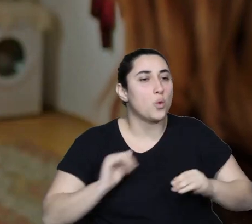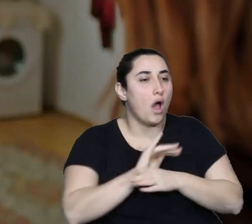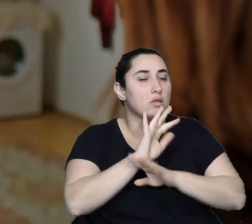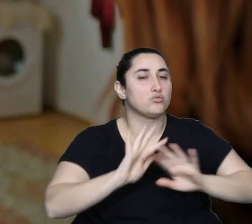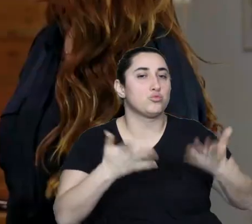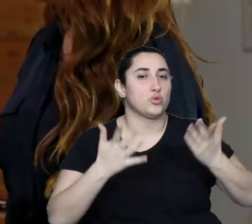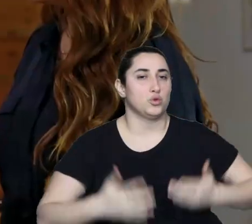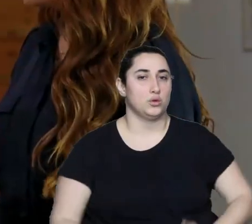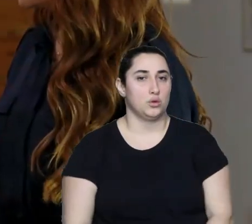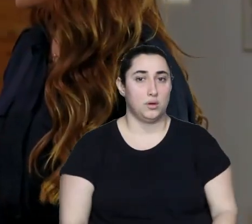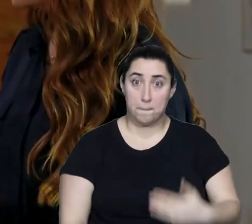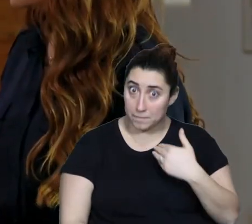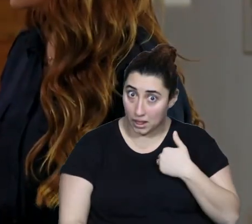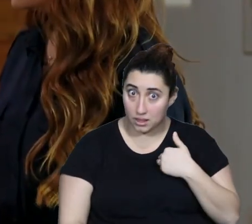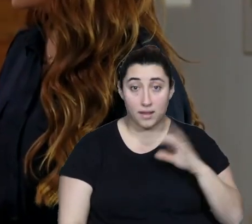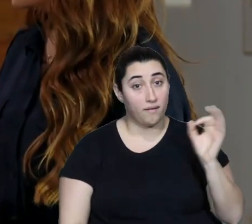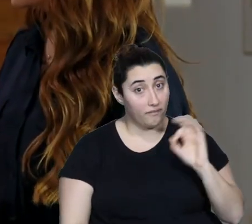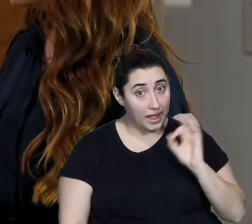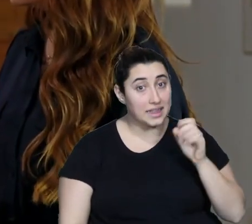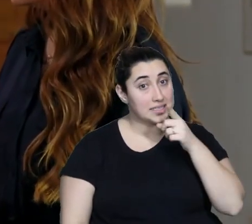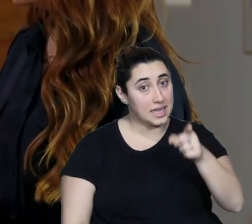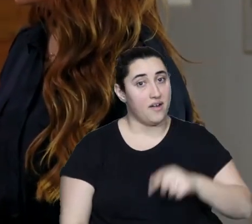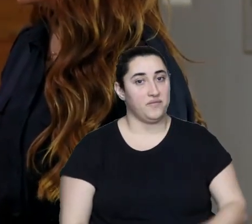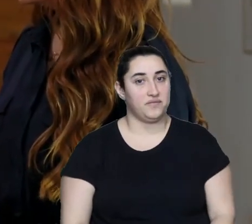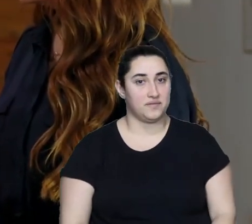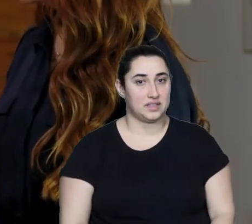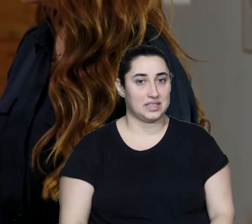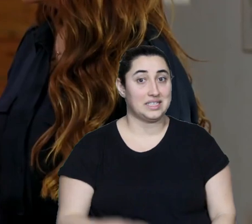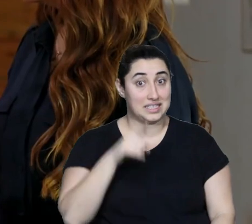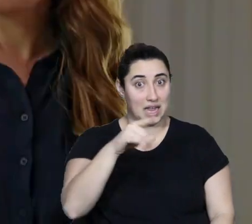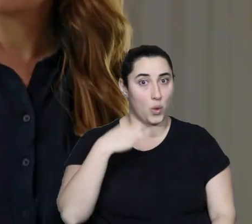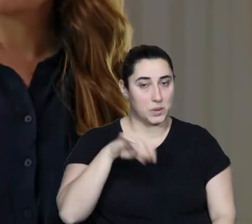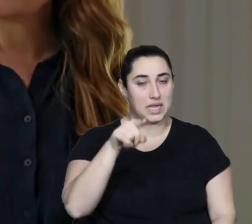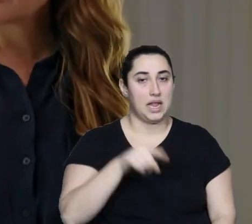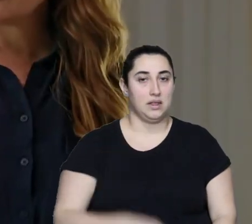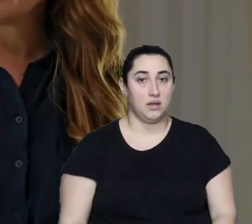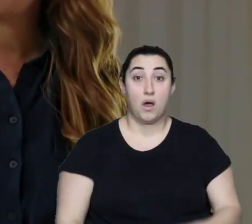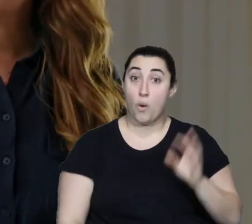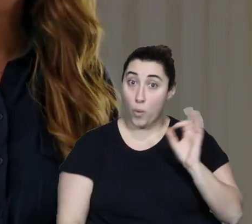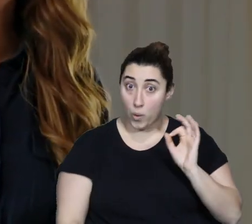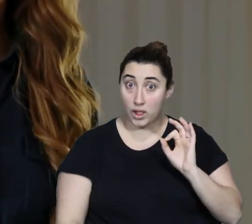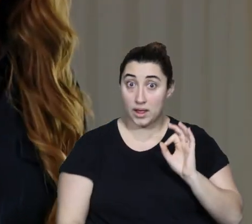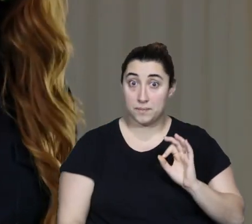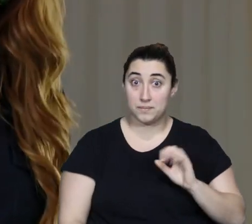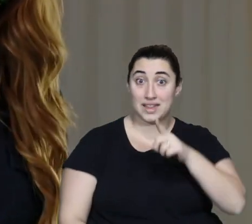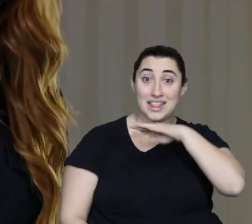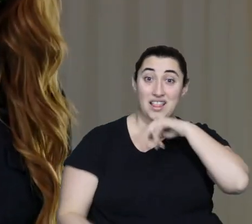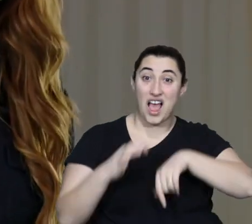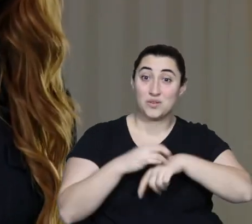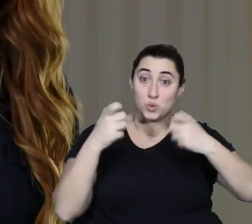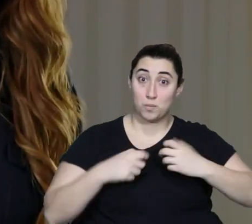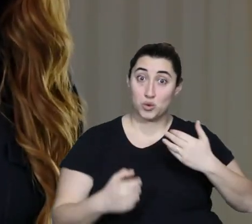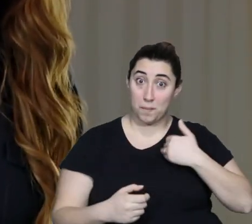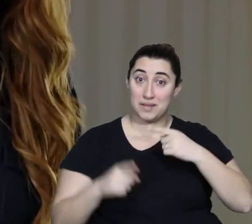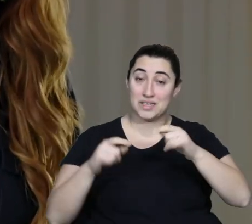hayatımızı alt üst ettin. Ben mi? Evet Alev abla, sen. Bizzat sen. Demek öyle. Dedeni ben hasta